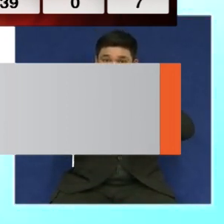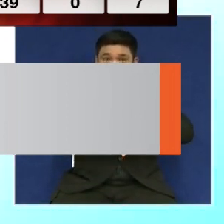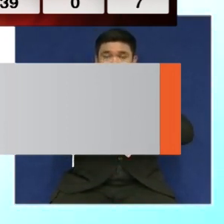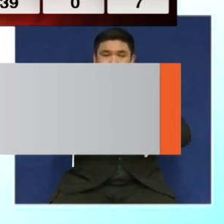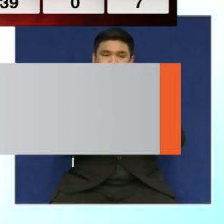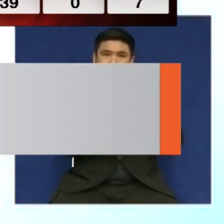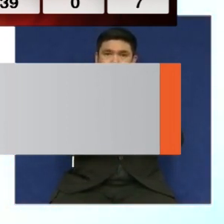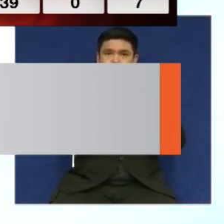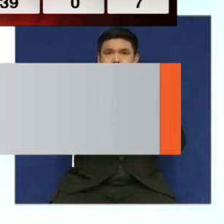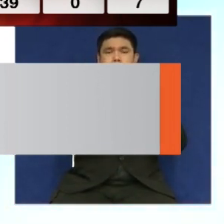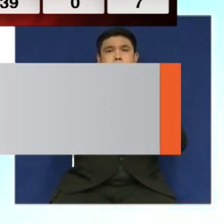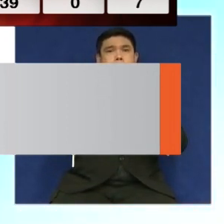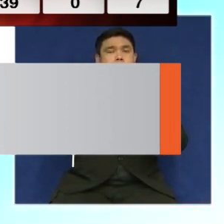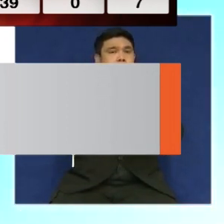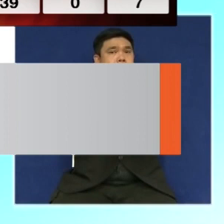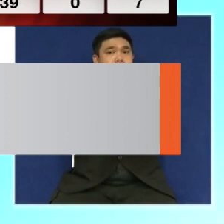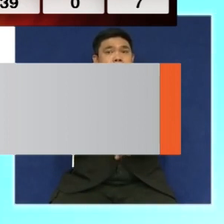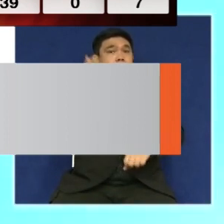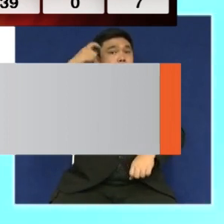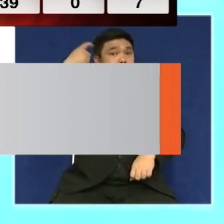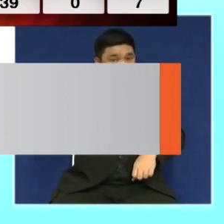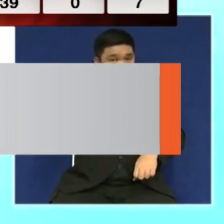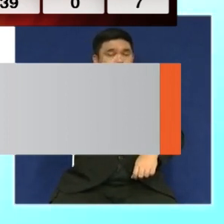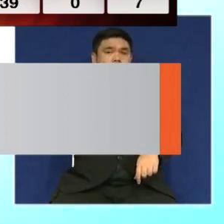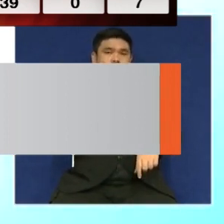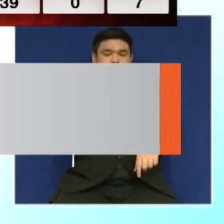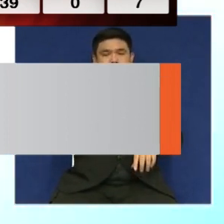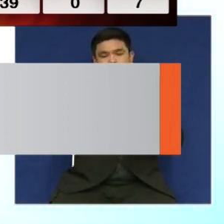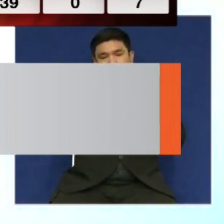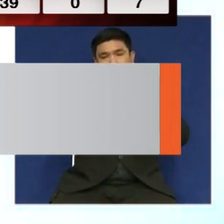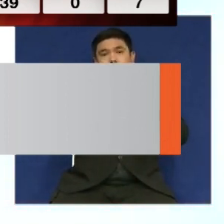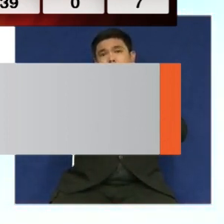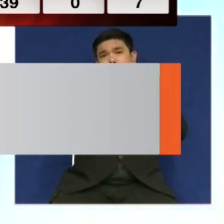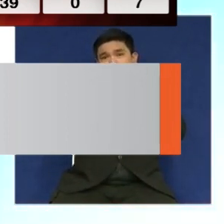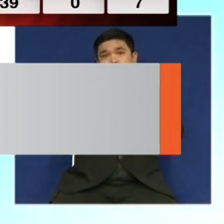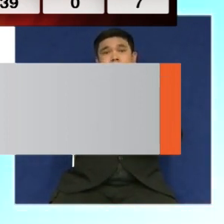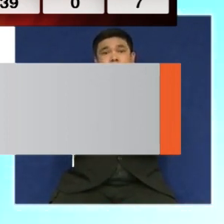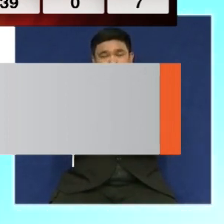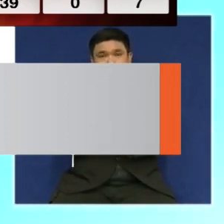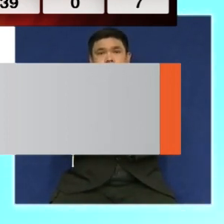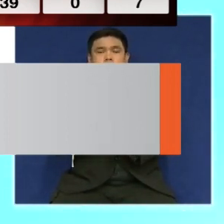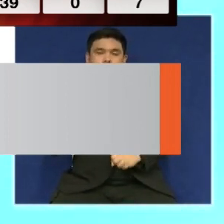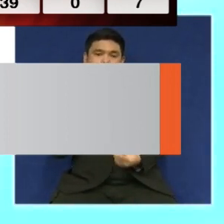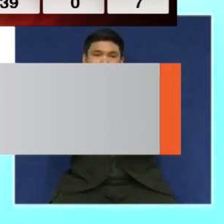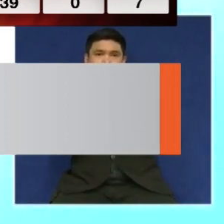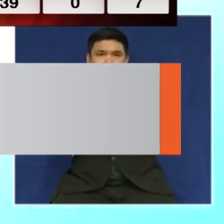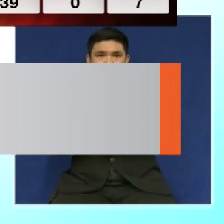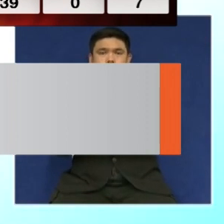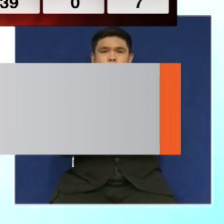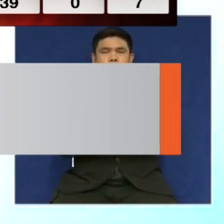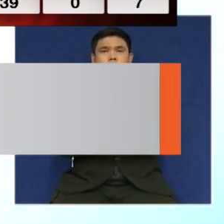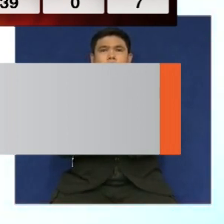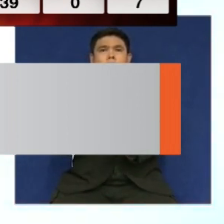กลุ่มที่เป็นแรงงานต่างด้าวนะครับแล้วก็คนที่ทำงานอยู่ในโซนนั้นนะครับ ในส่วนนี้ก็จะพบการติดเชื้อเหลือเพียง